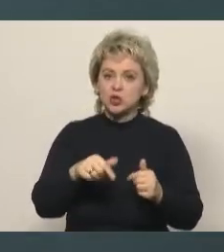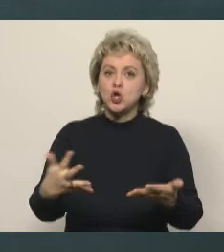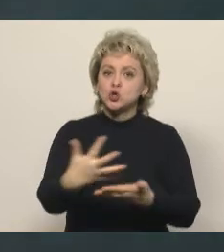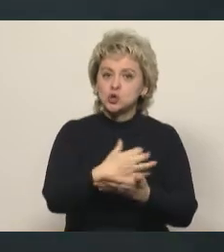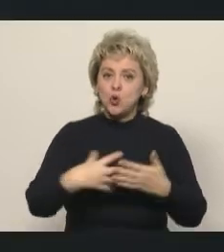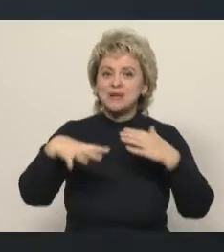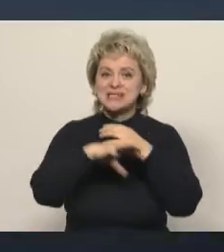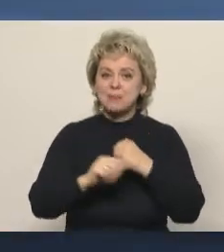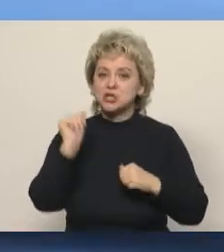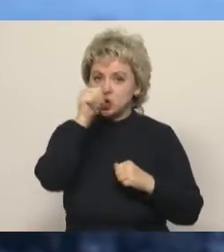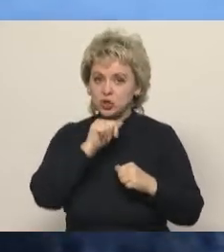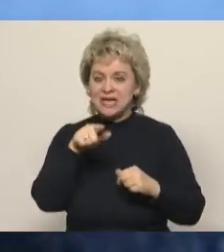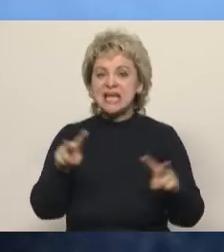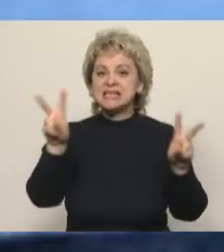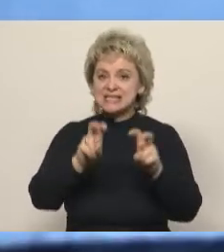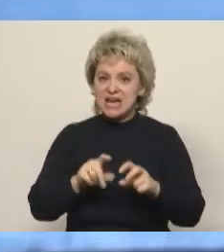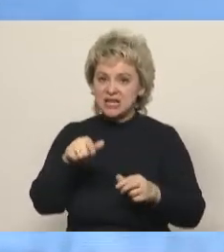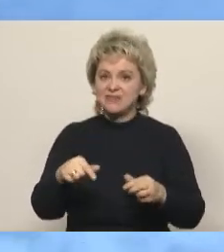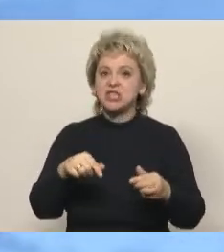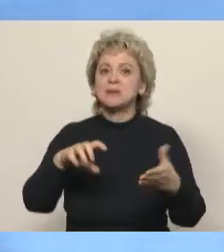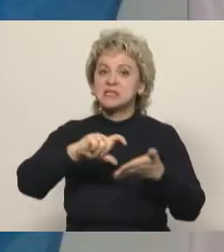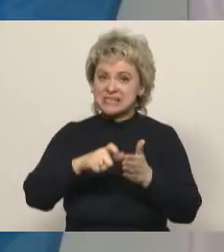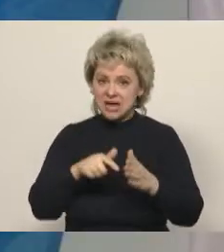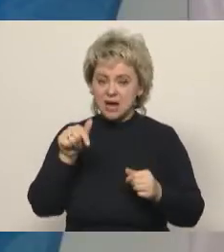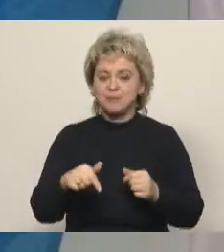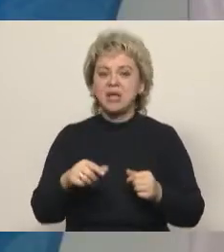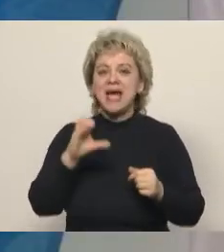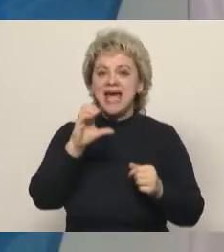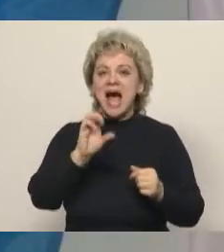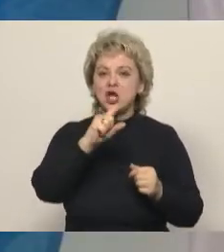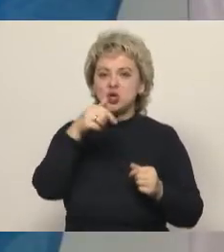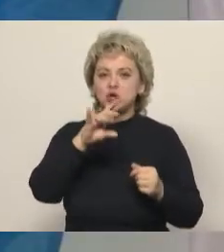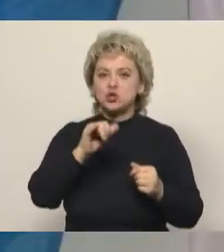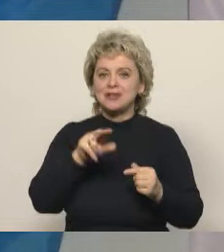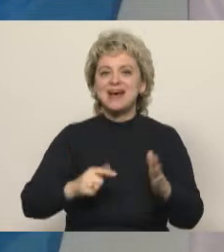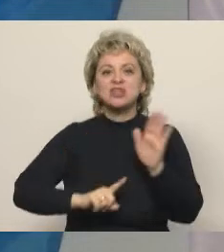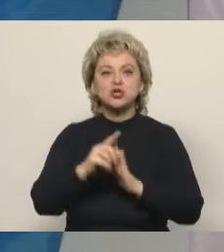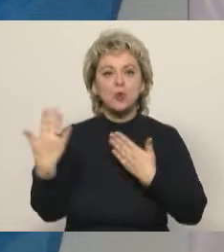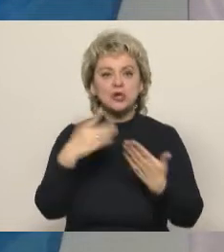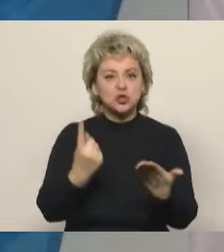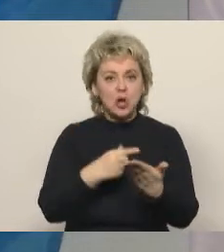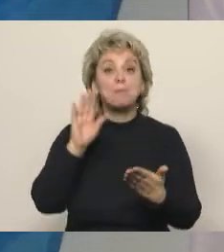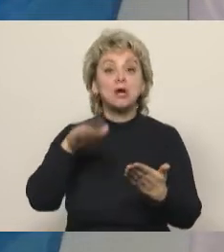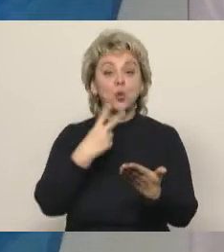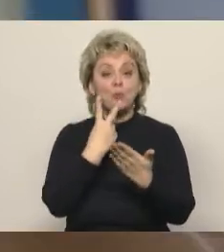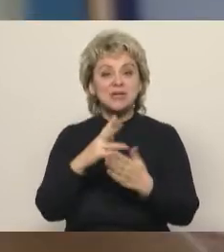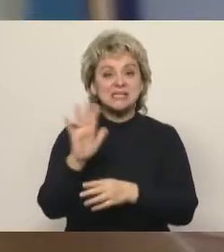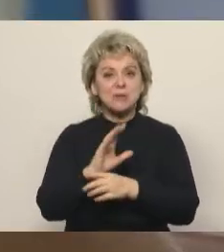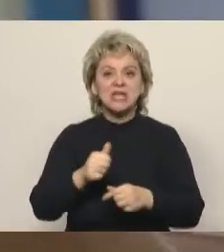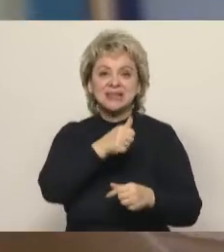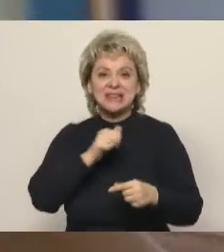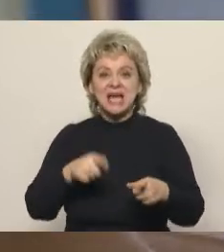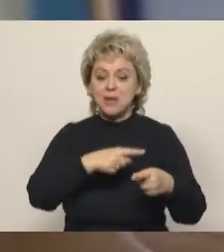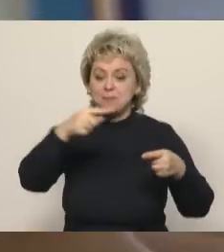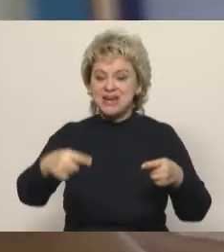собранных за последние годы исследовательским цехом. Эдуард Онищенко сначала прочитал книгу, затем посмотрел фильм о тайнах